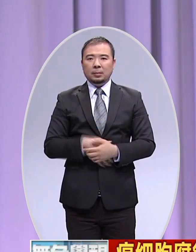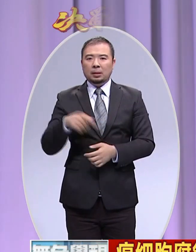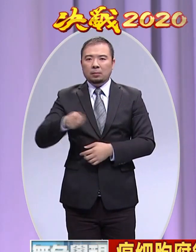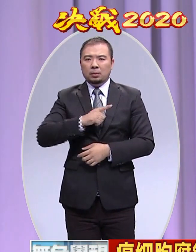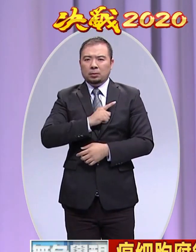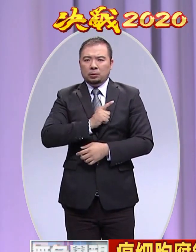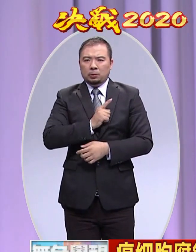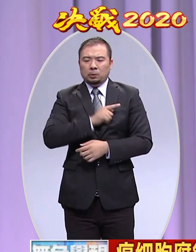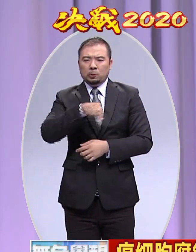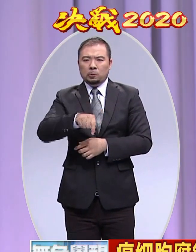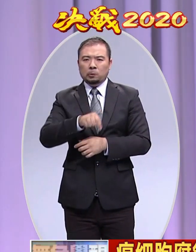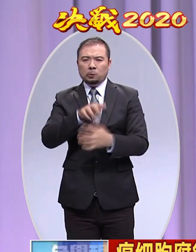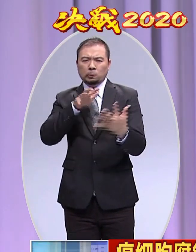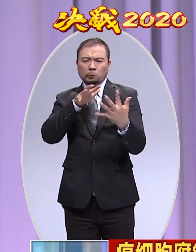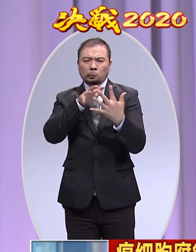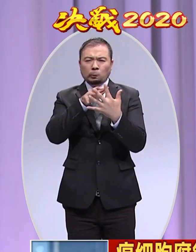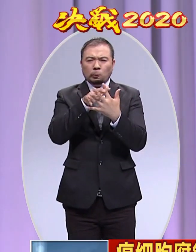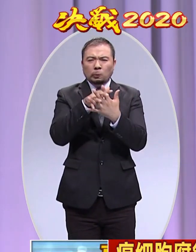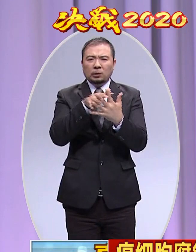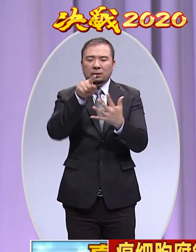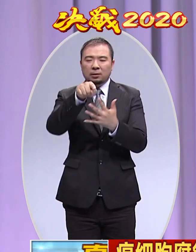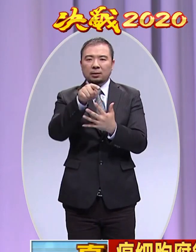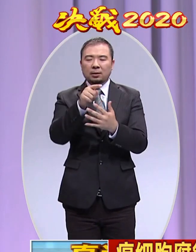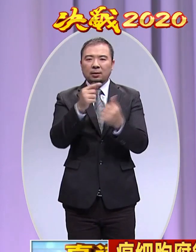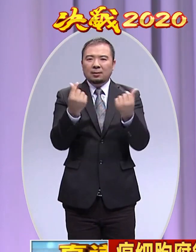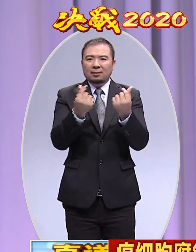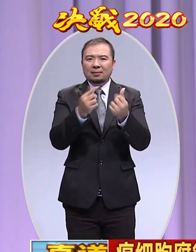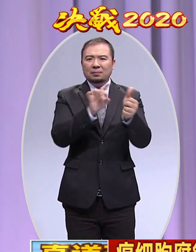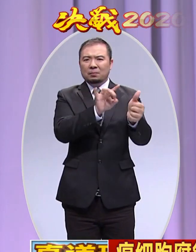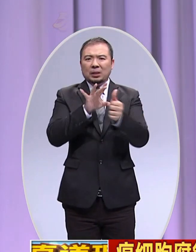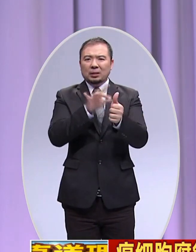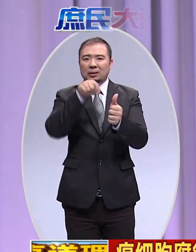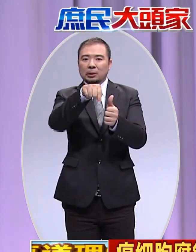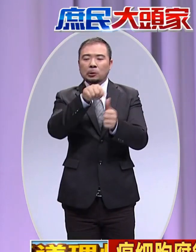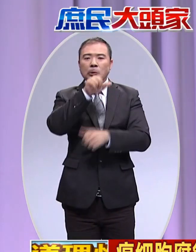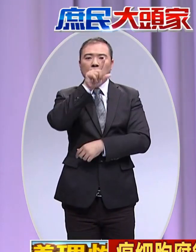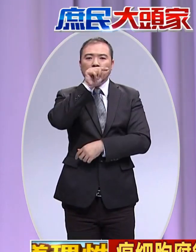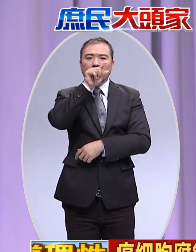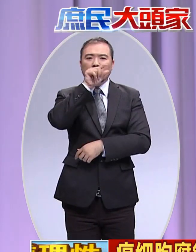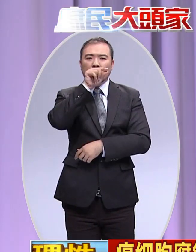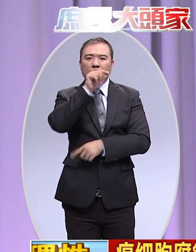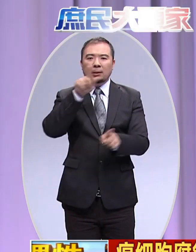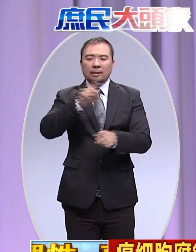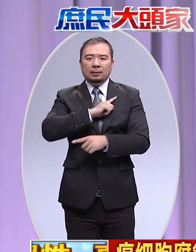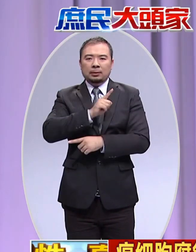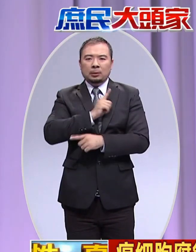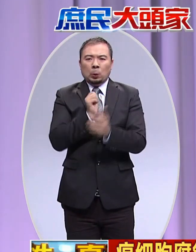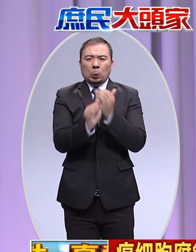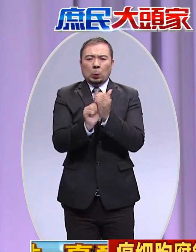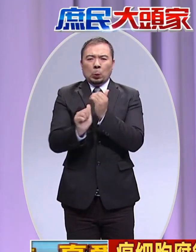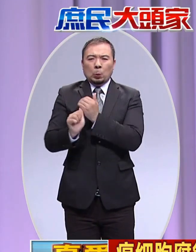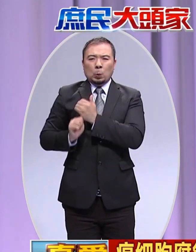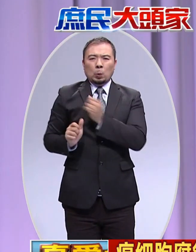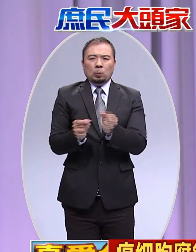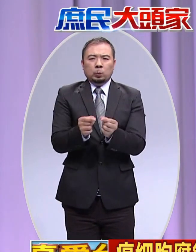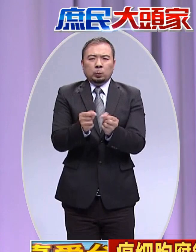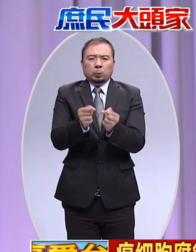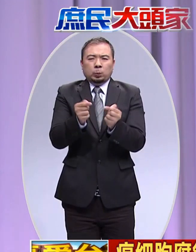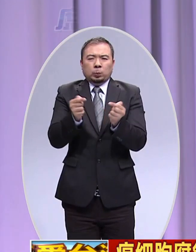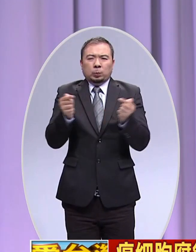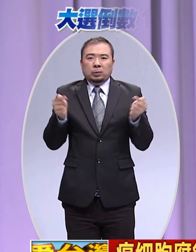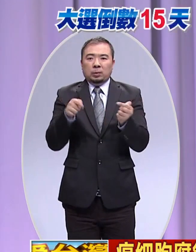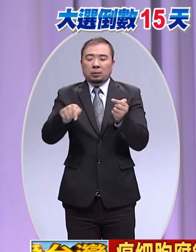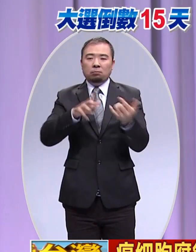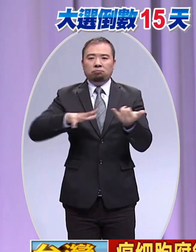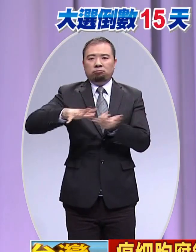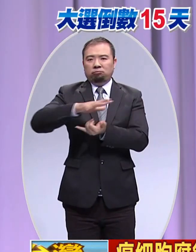蛋，借民进党这只鸡生新潮流自己的蛋，完全控制了全国